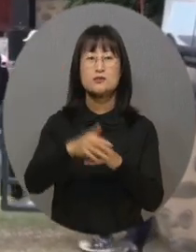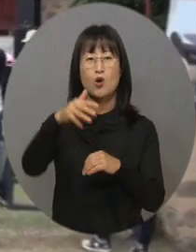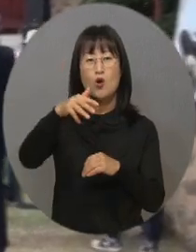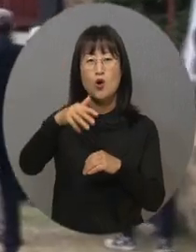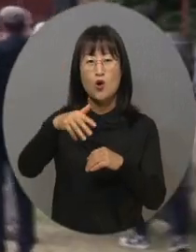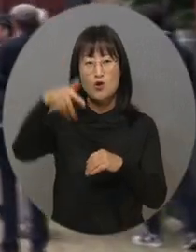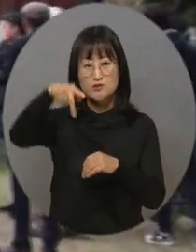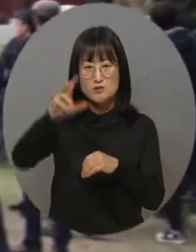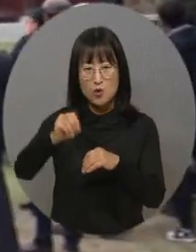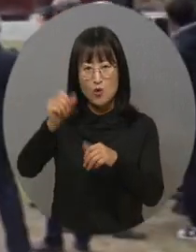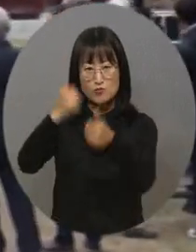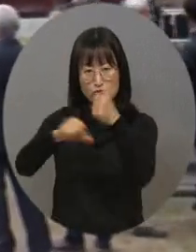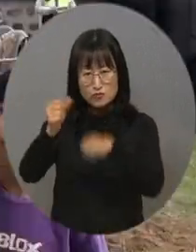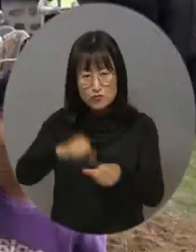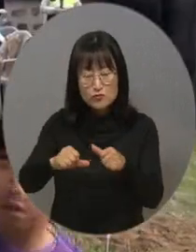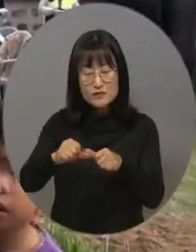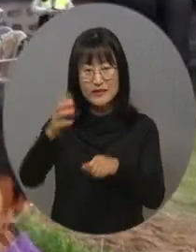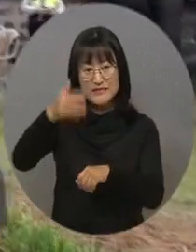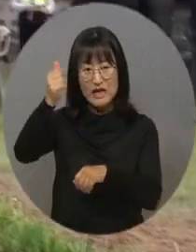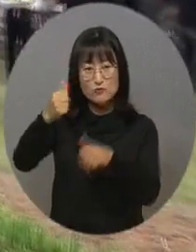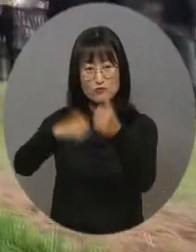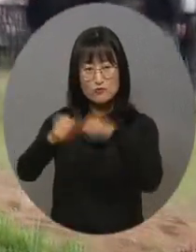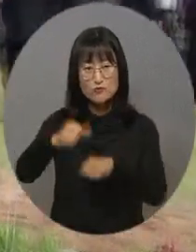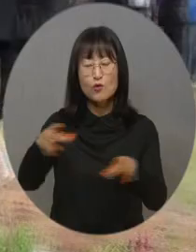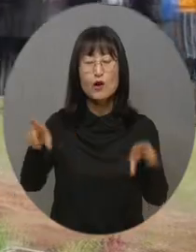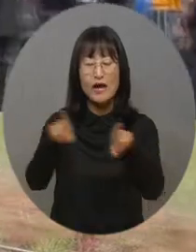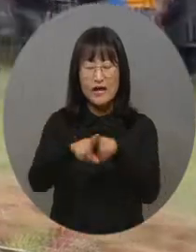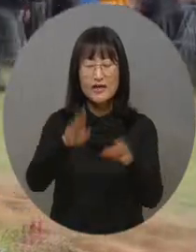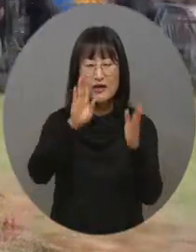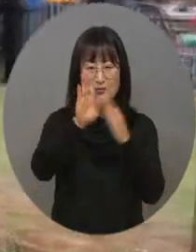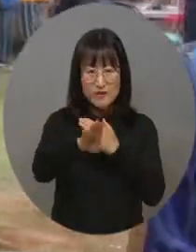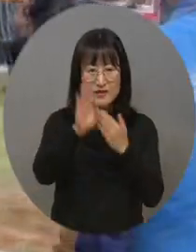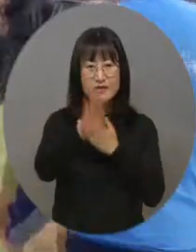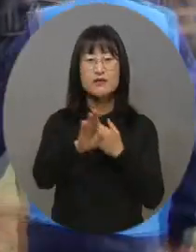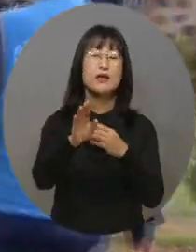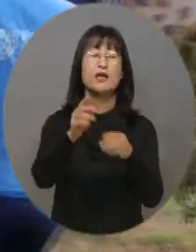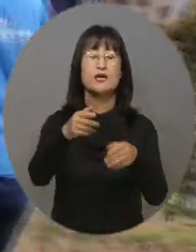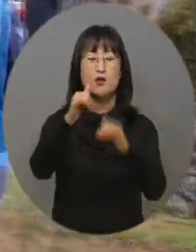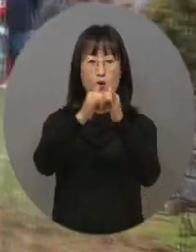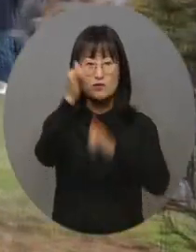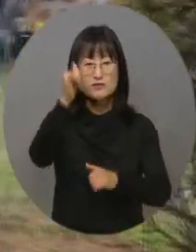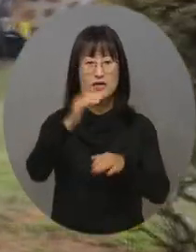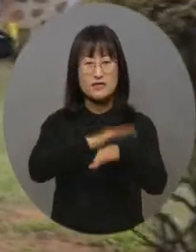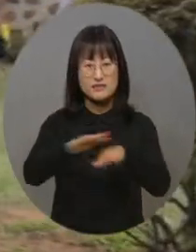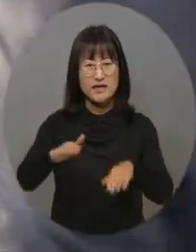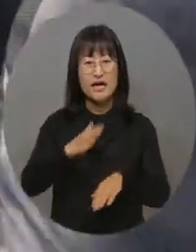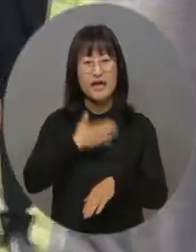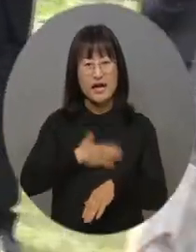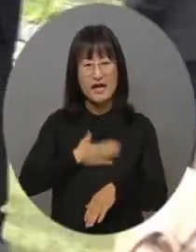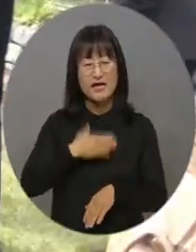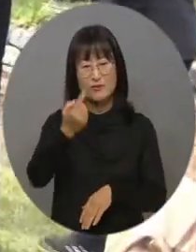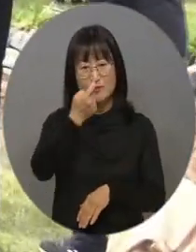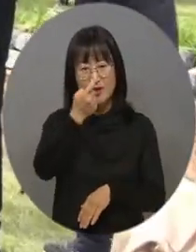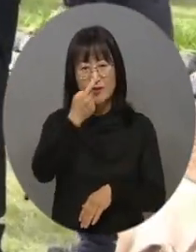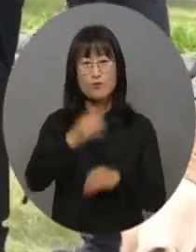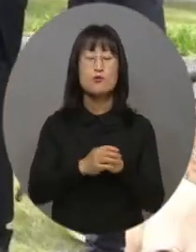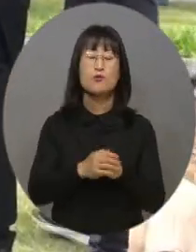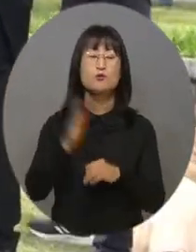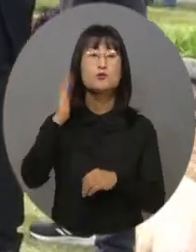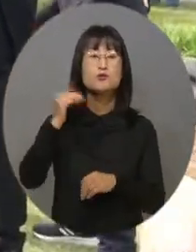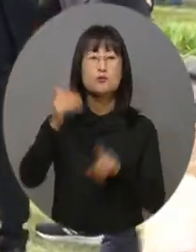장군의 후손과 함께 우리의 미래 세대를 위해 역사를 바로 세워가는 시간. 의정부